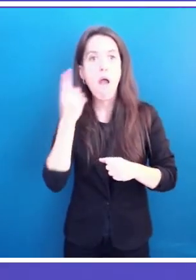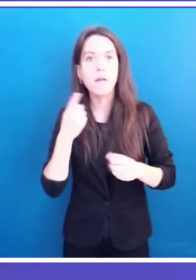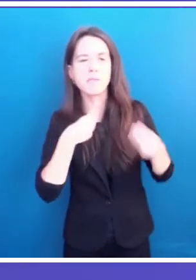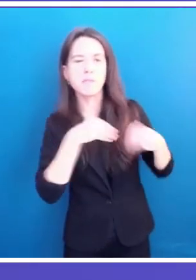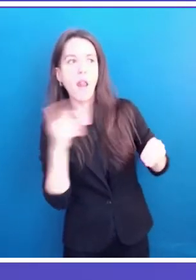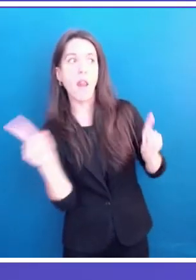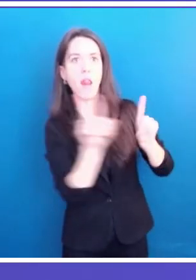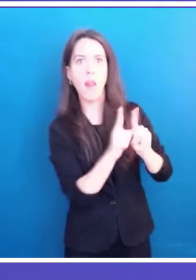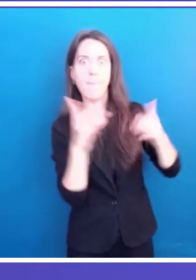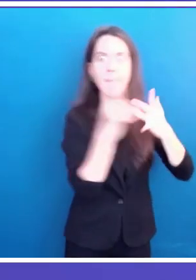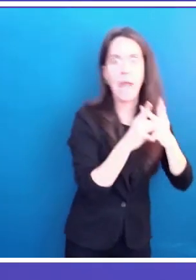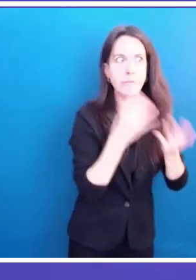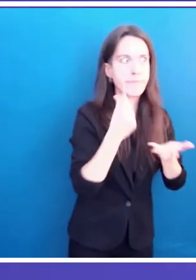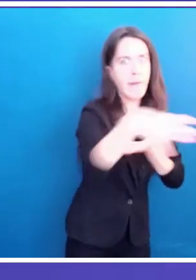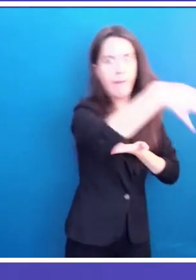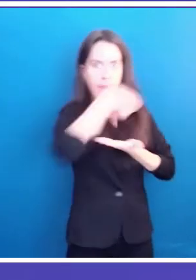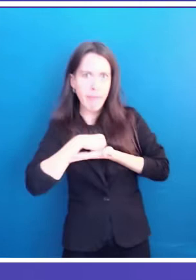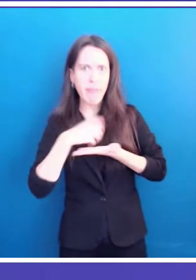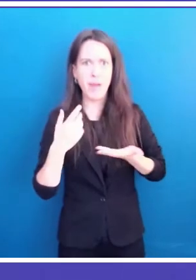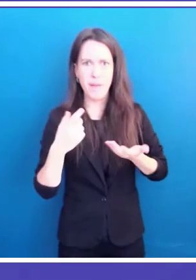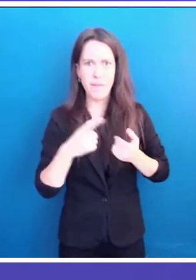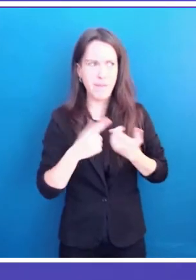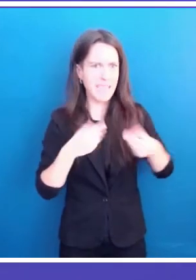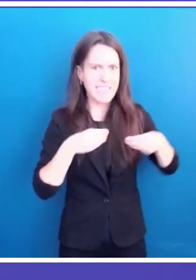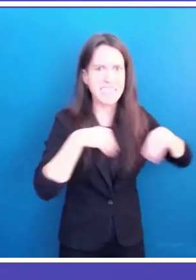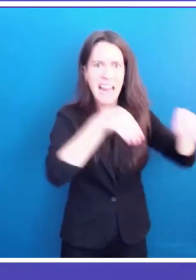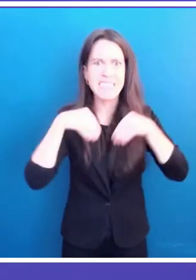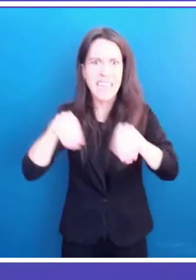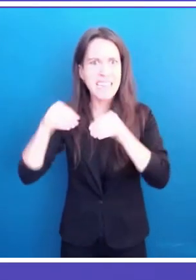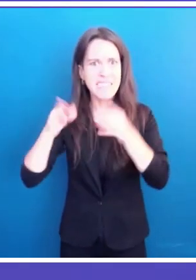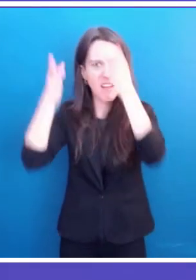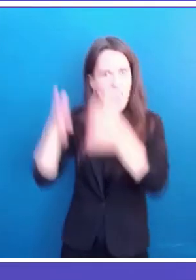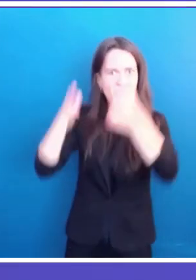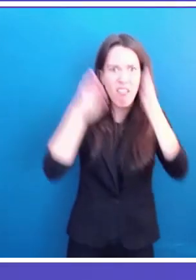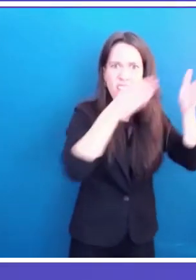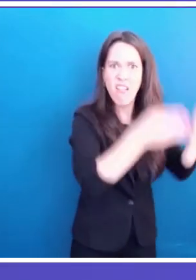في التسول أيضا. ومن الآثار الأخرى